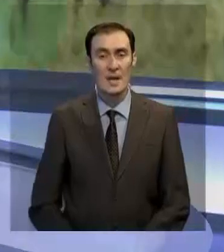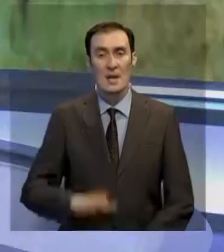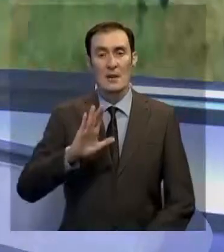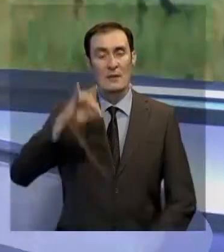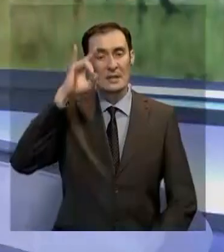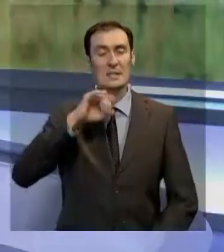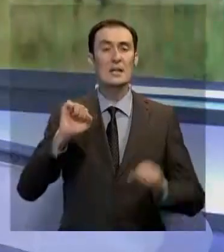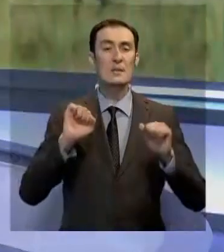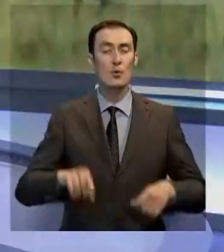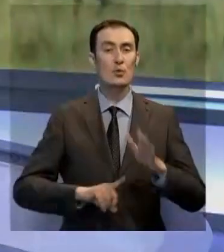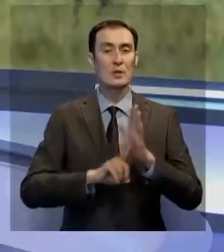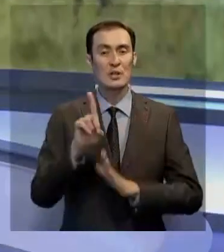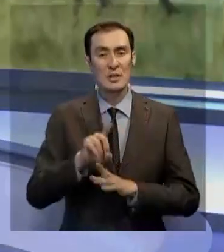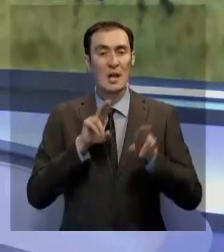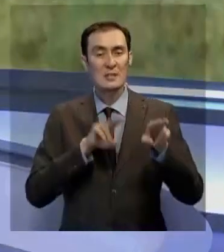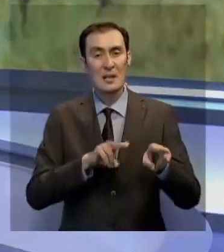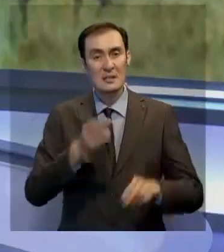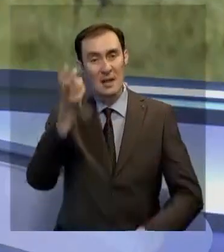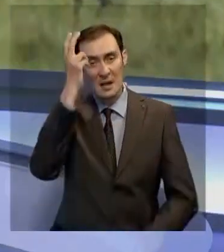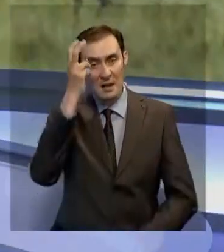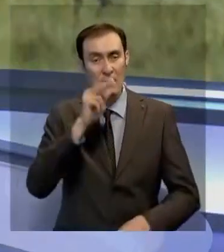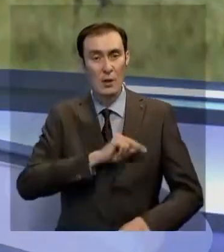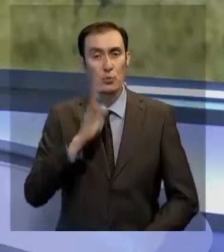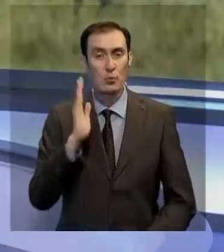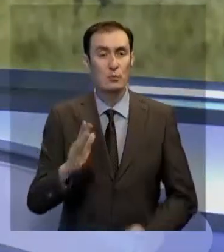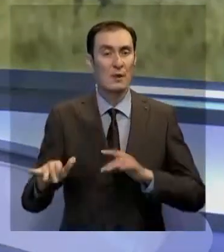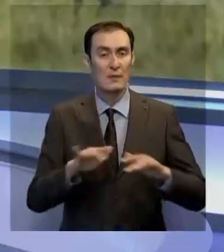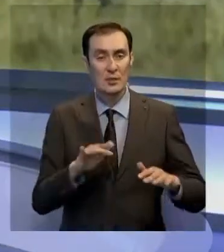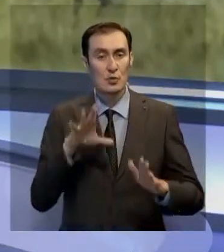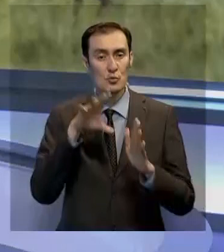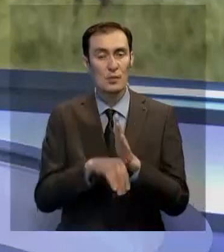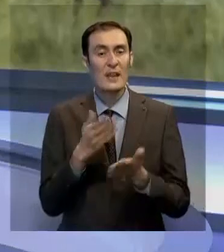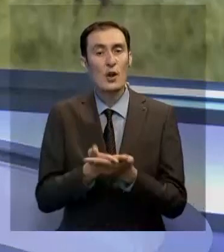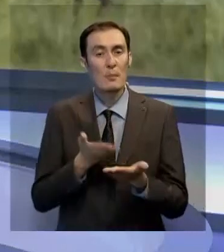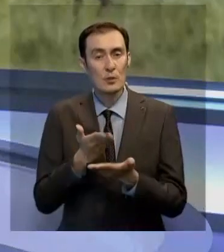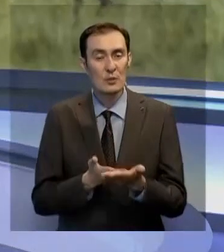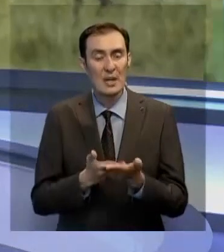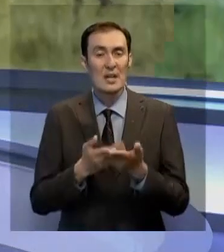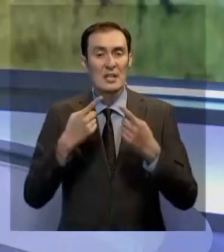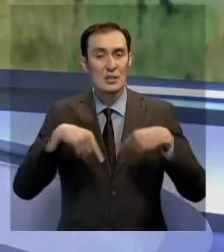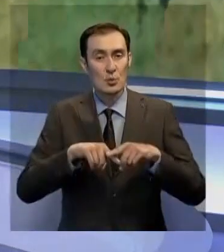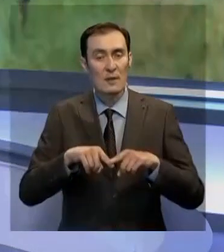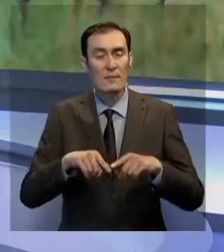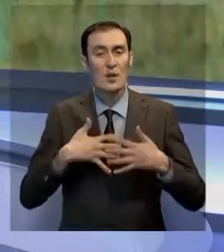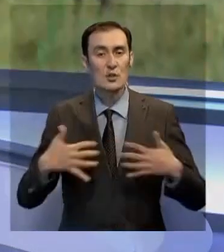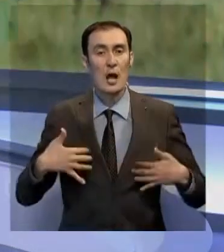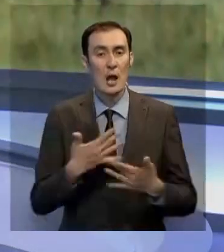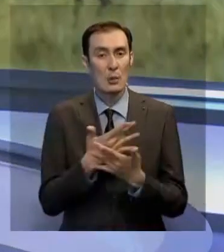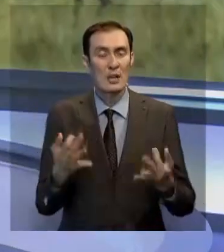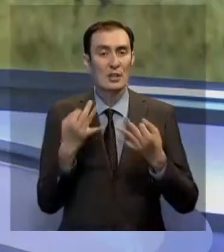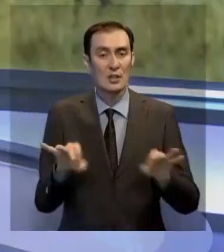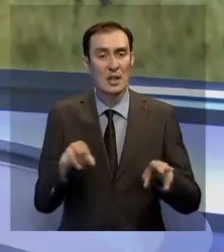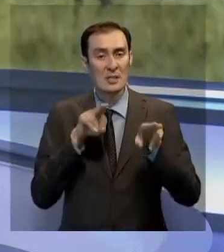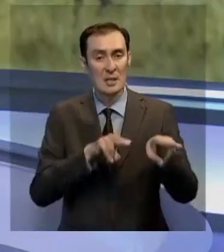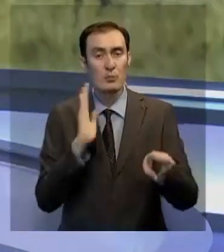в казахстане могут начать отстрел сайгаков работа будет проводиться с учетом рекомендаций института зоологии разрешение на отстрел